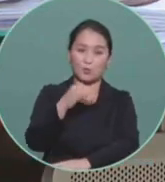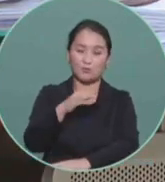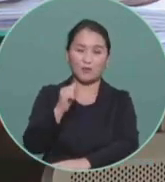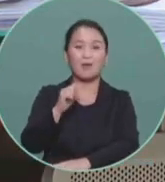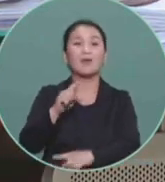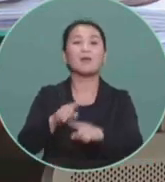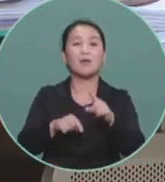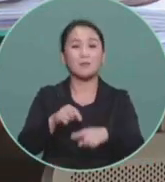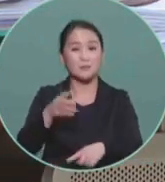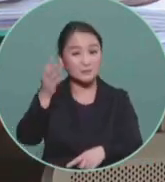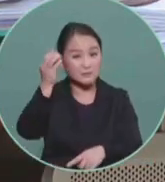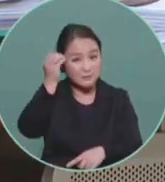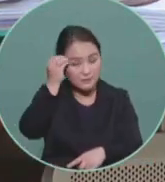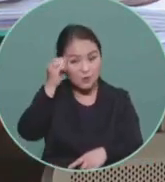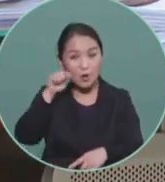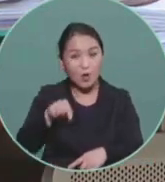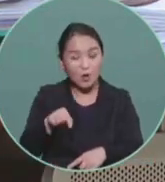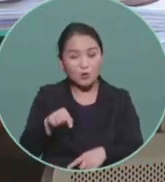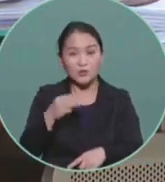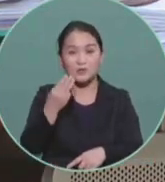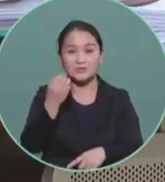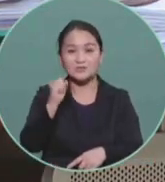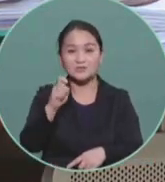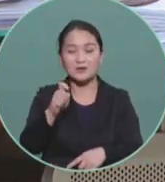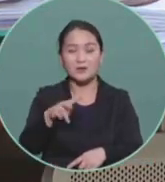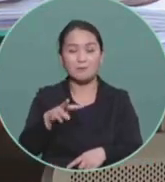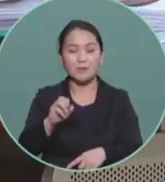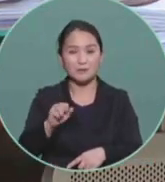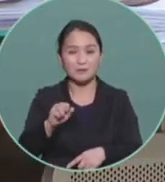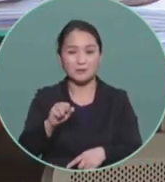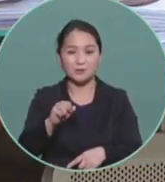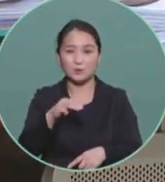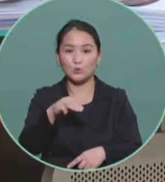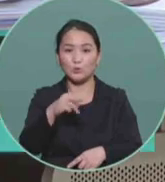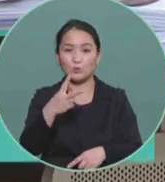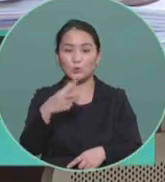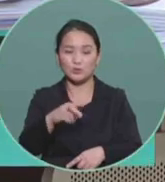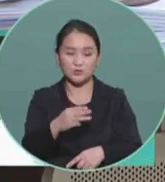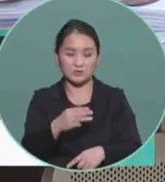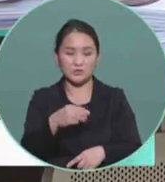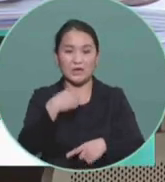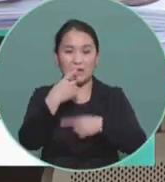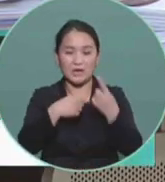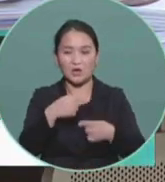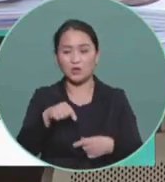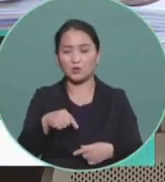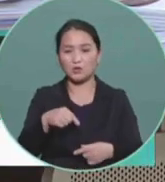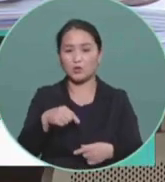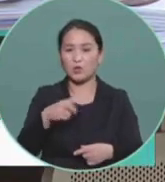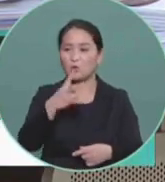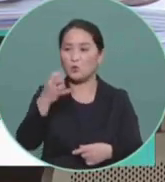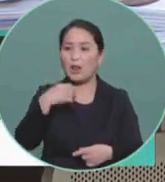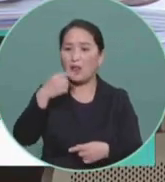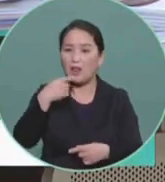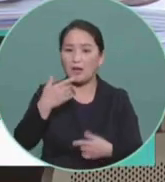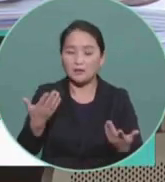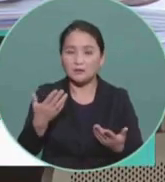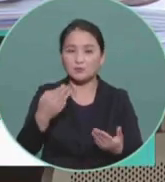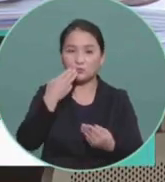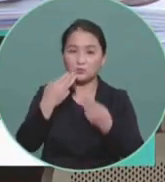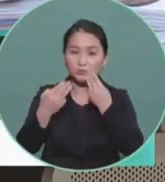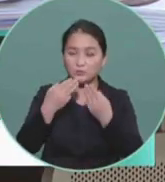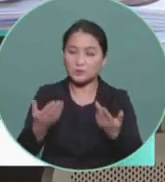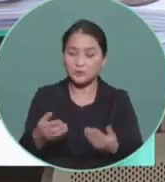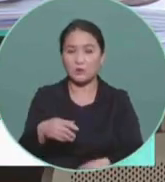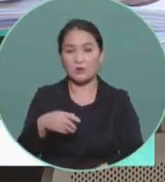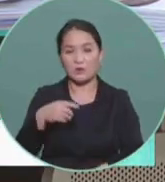ямар байсныг сандаг мөртлөө одоо бид нэрийг шахмал төш ярихаар одоо та нар нүүрсээ ярьсаар анил гэдэг юм шүүмжлэл гардаг. Энэ бол